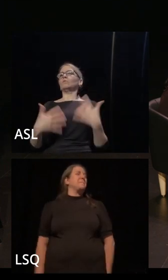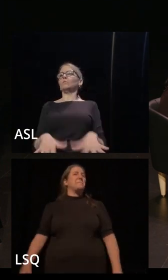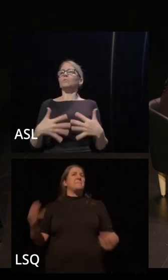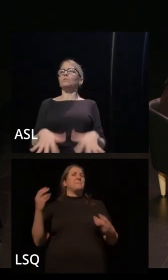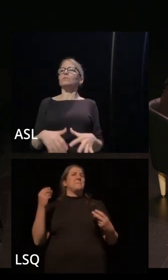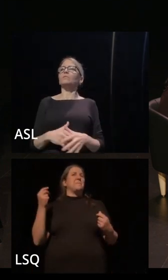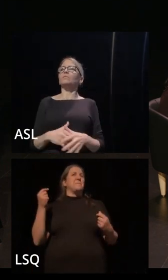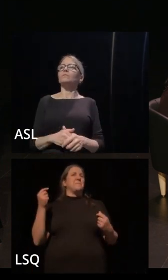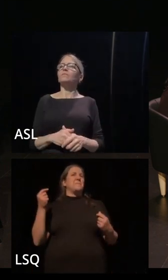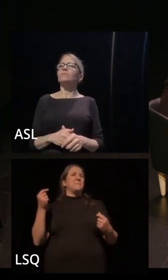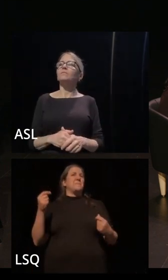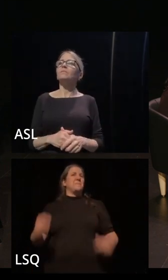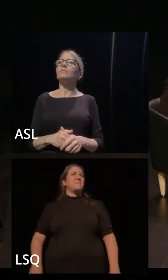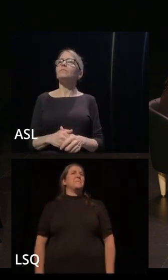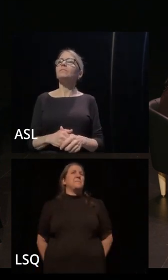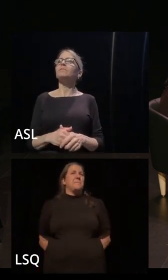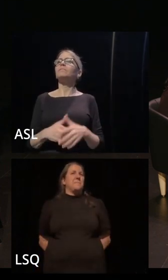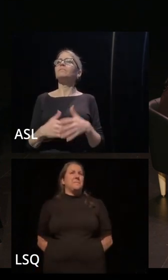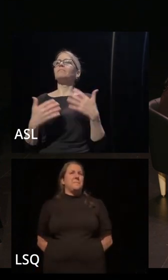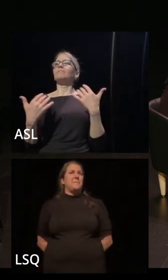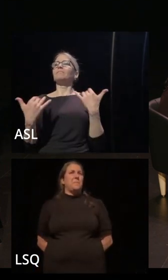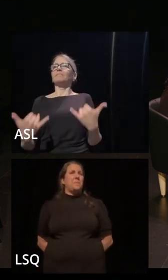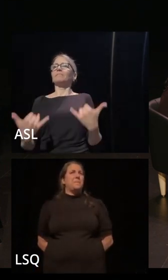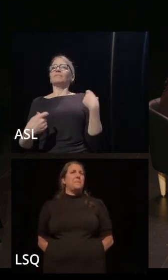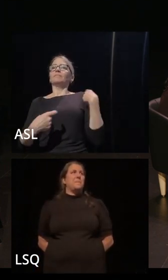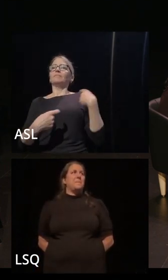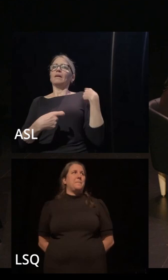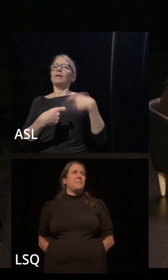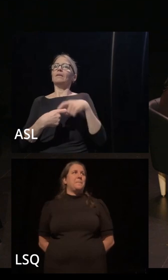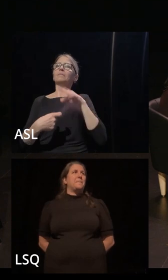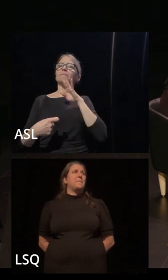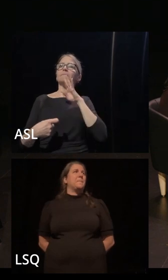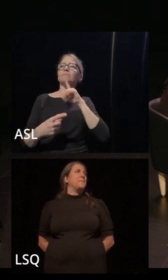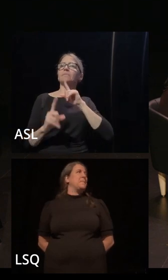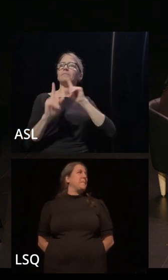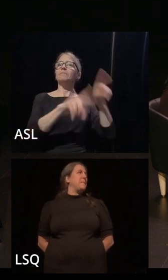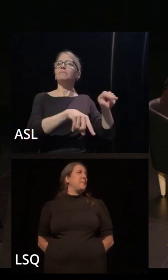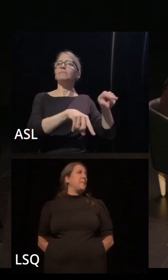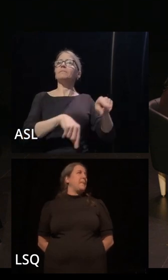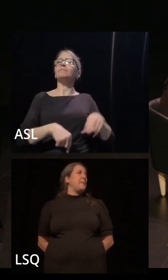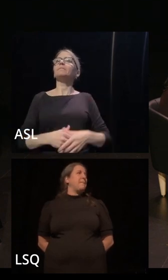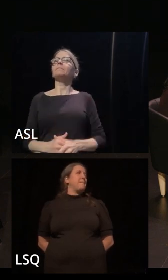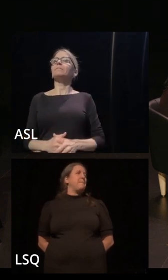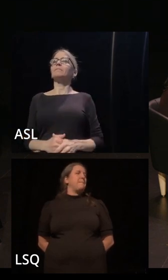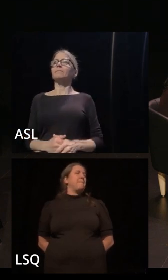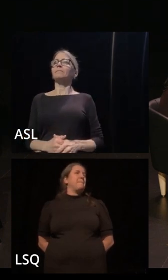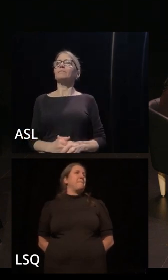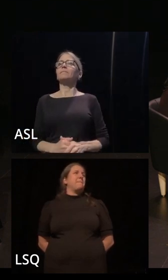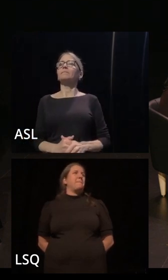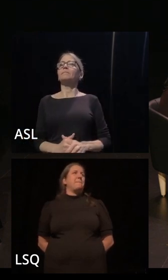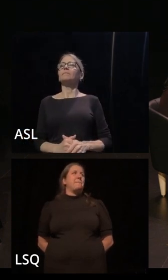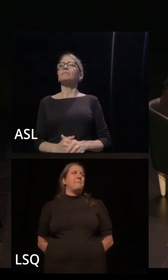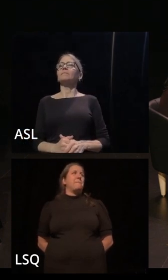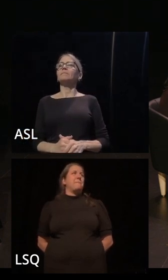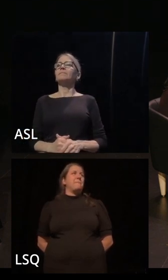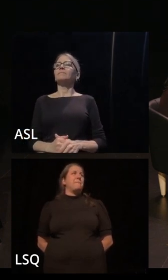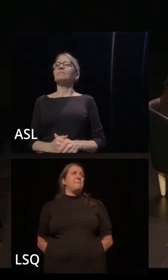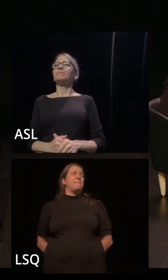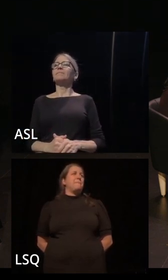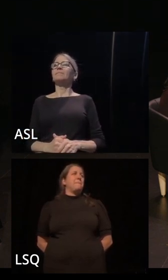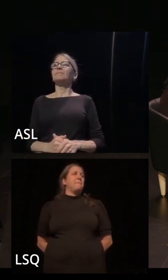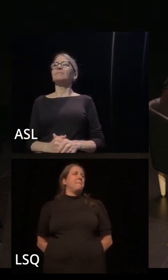Evidentemente, las diferencias se notan constantemente. Pero hay una